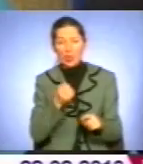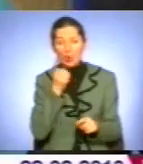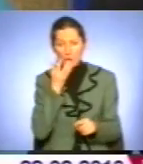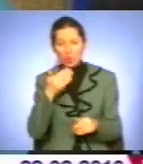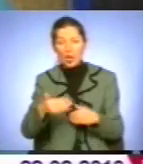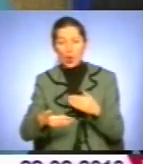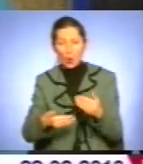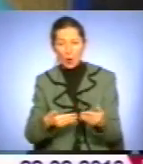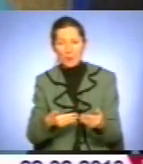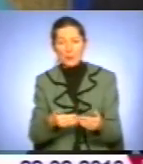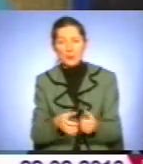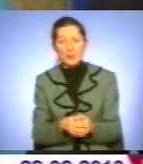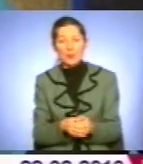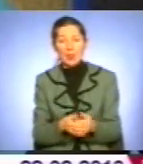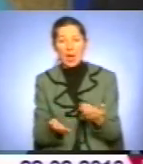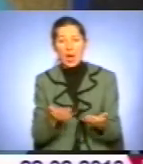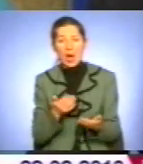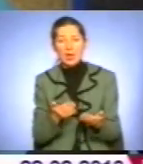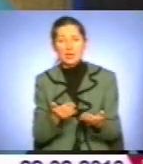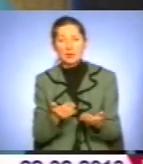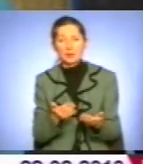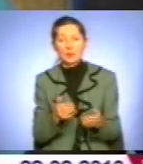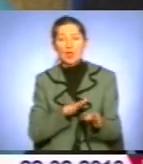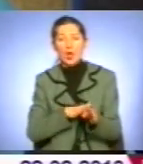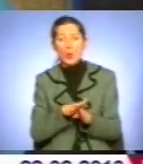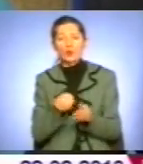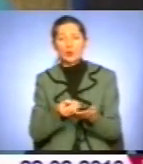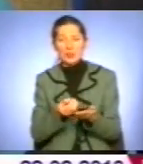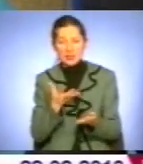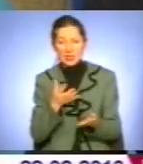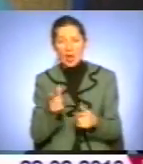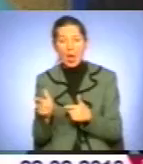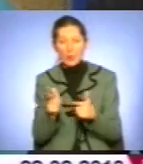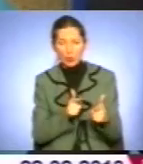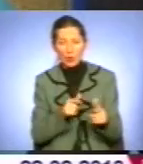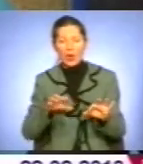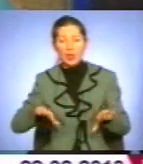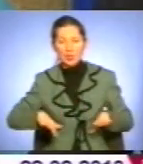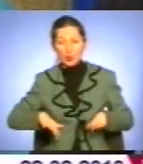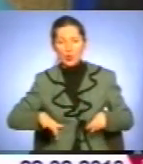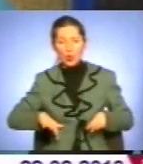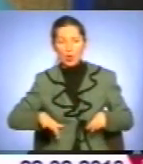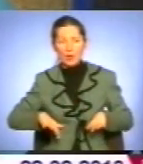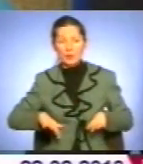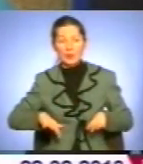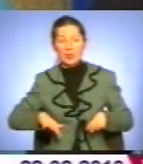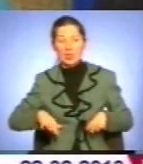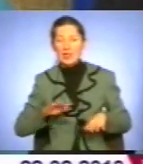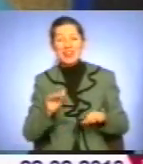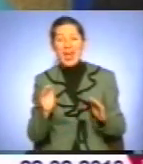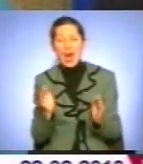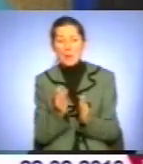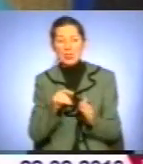крок. Але повноцінна підготовка інструктора не